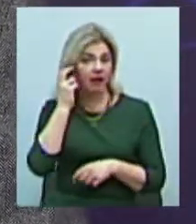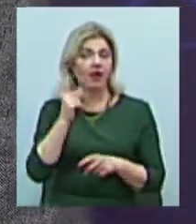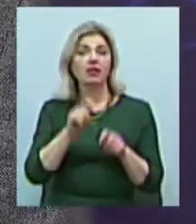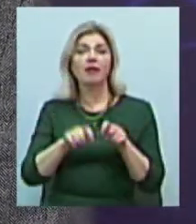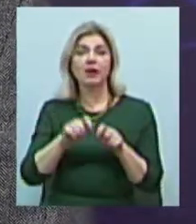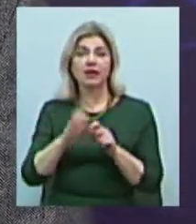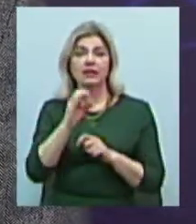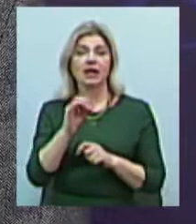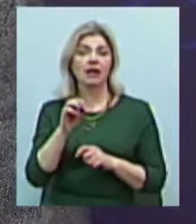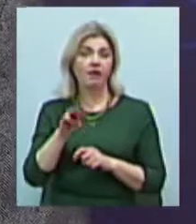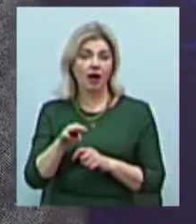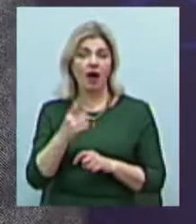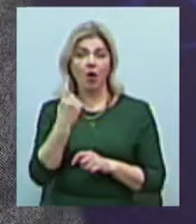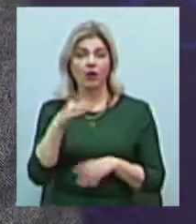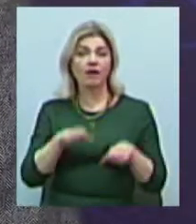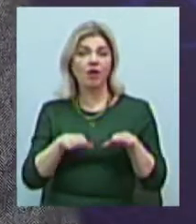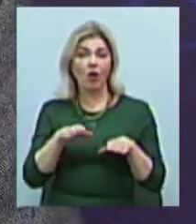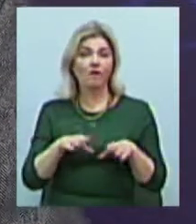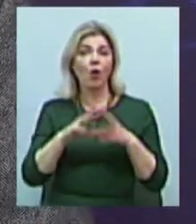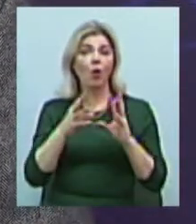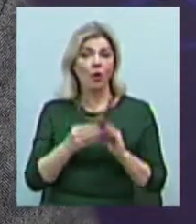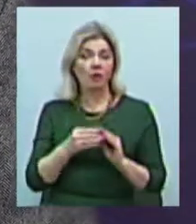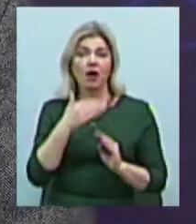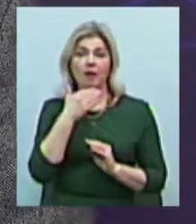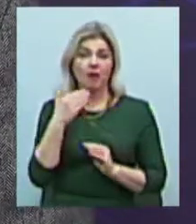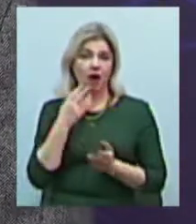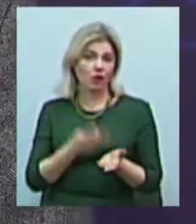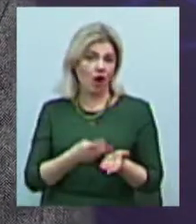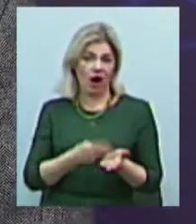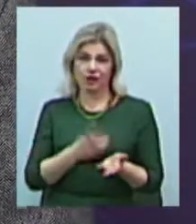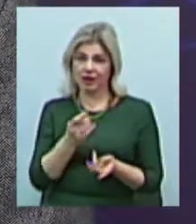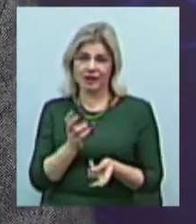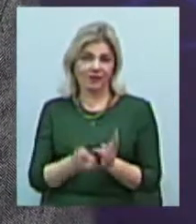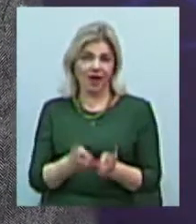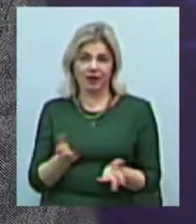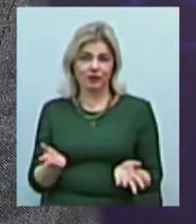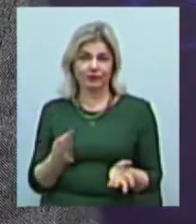Тому, звісно, з одним ваговим комплексом ну, багато каші, як кажуть, не